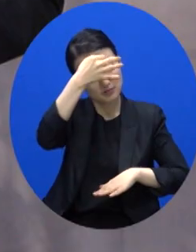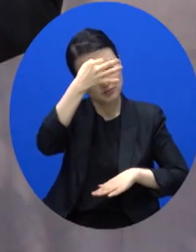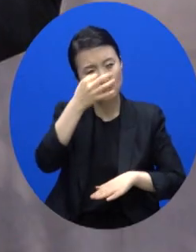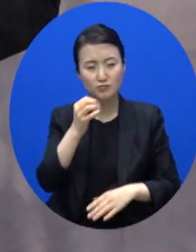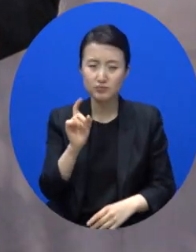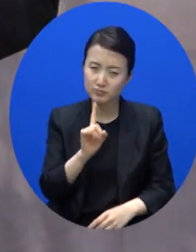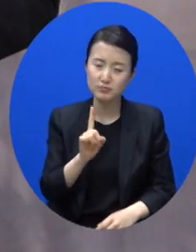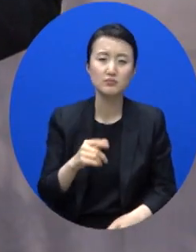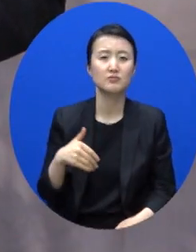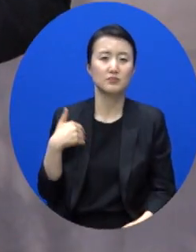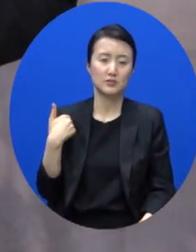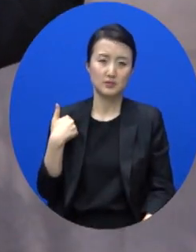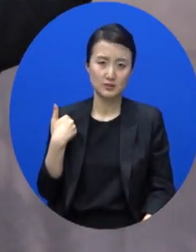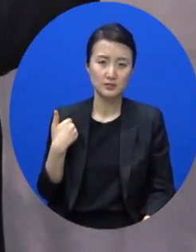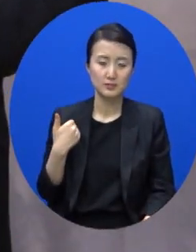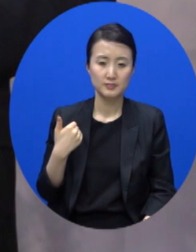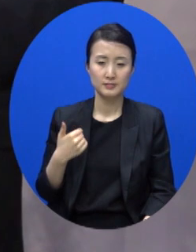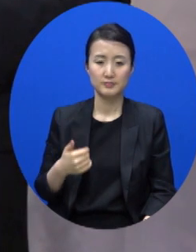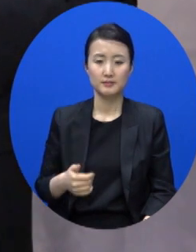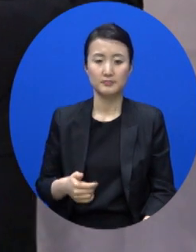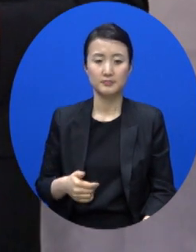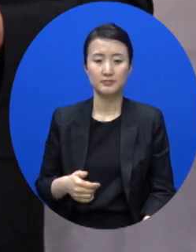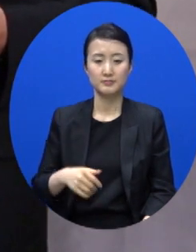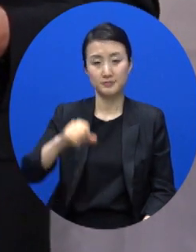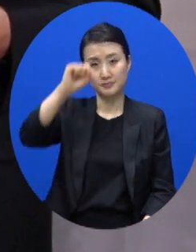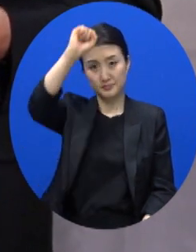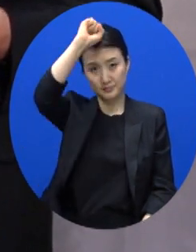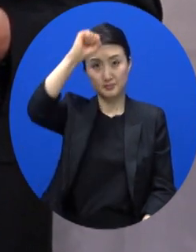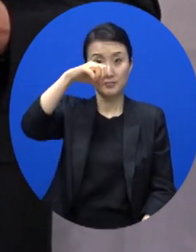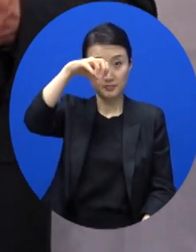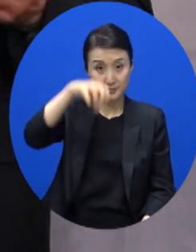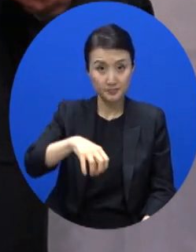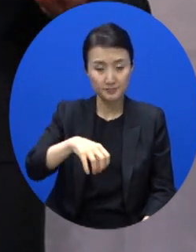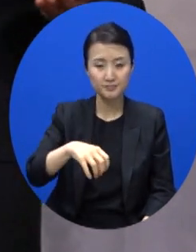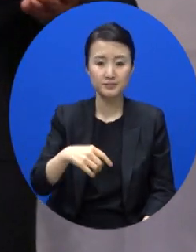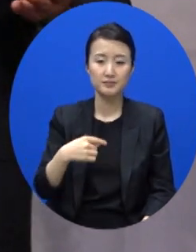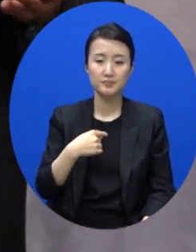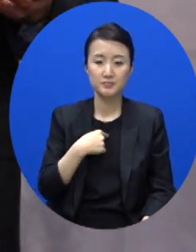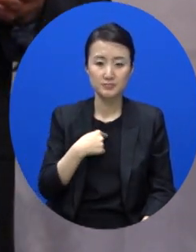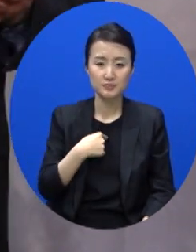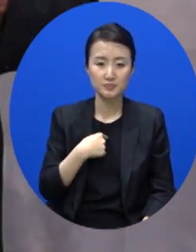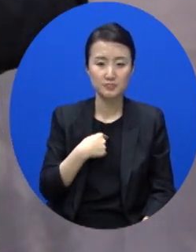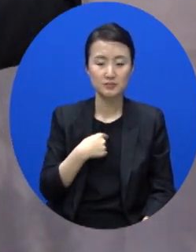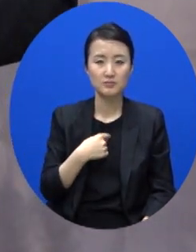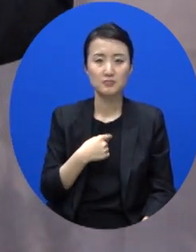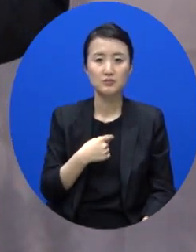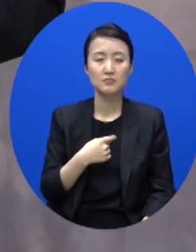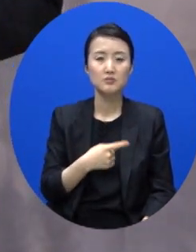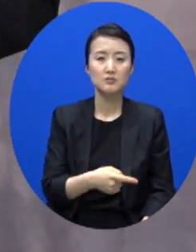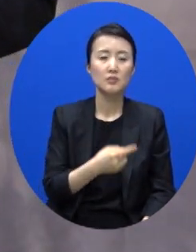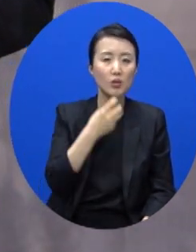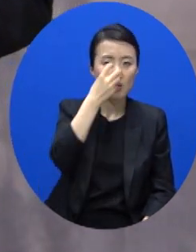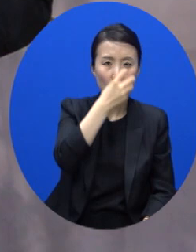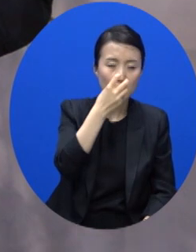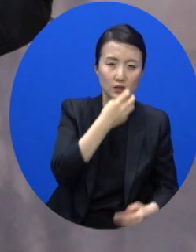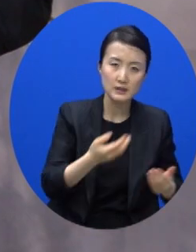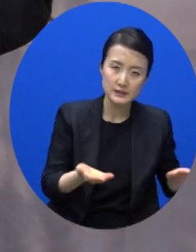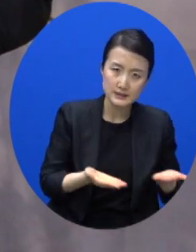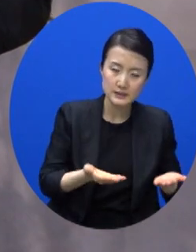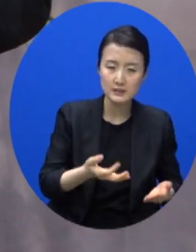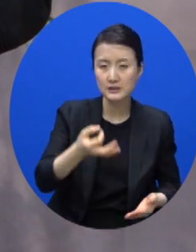모르겠습니다만은, 민속촌에 가서 저는 관리직과 기능직이 있는데 어디를 선택할